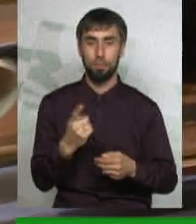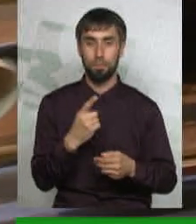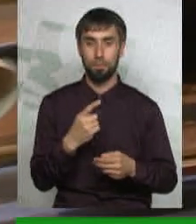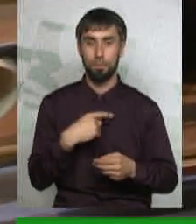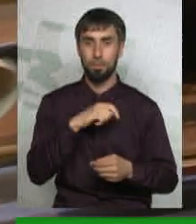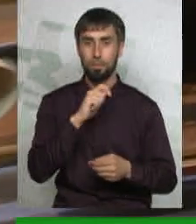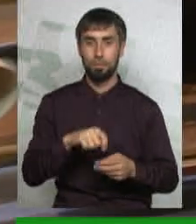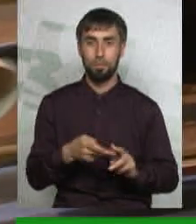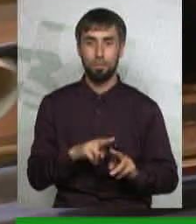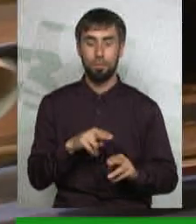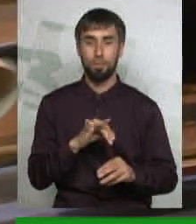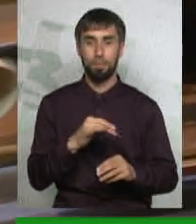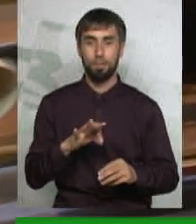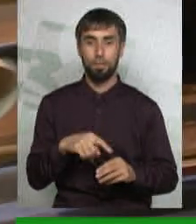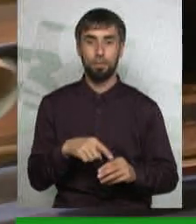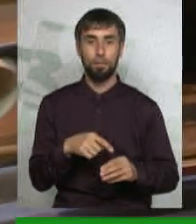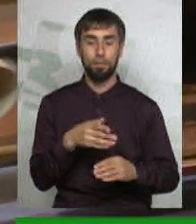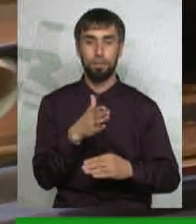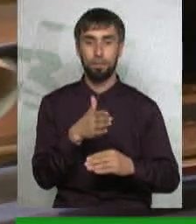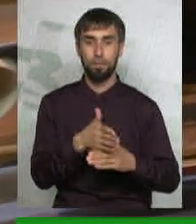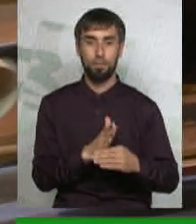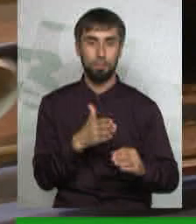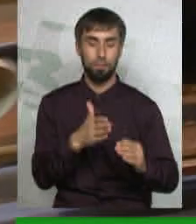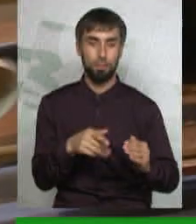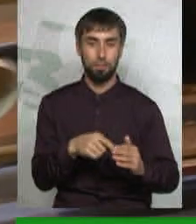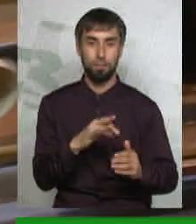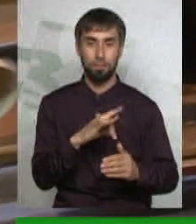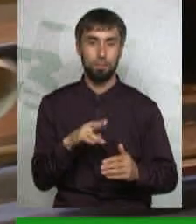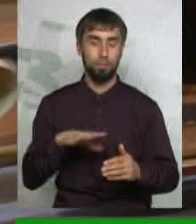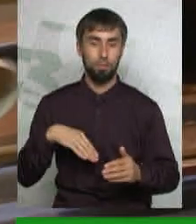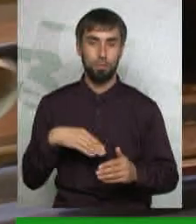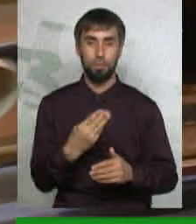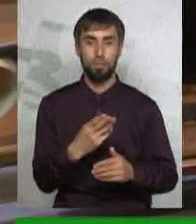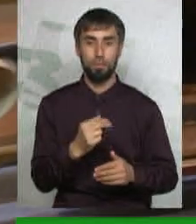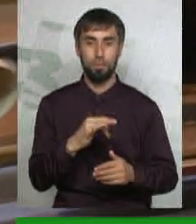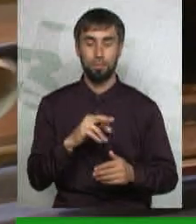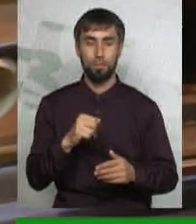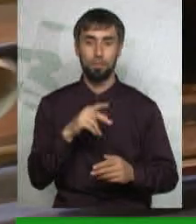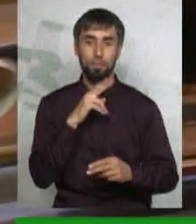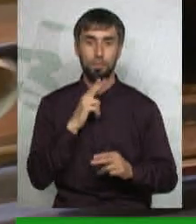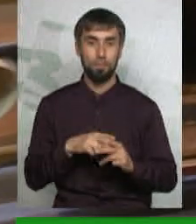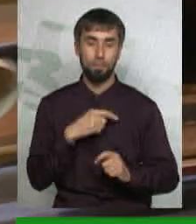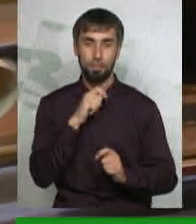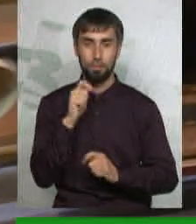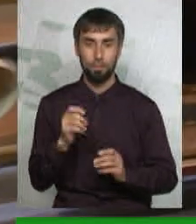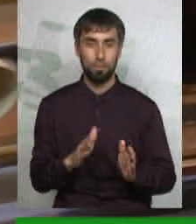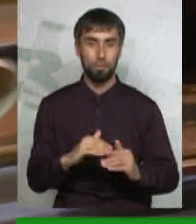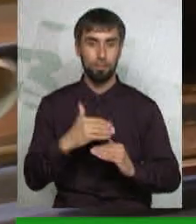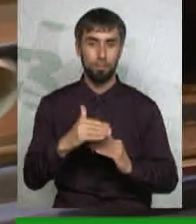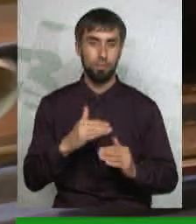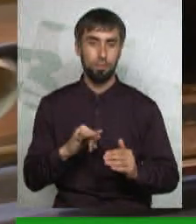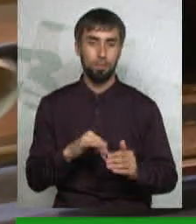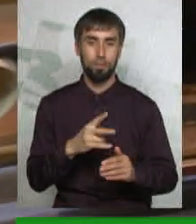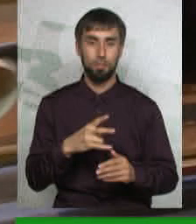сабин, а звя бог именно хлеборежная доска дар. Потом уже шкатулка, еще день рождения, сота, шкатулки раз. Так уже шкатулка,